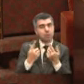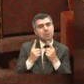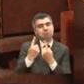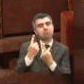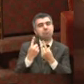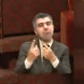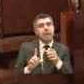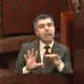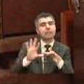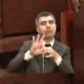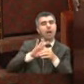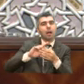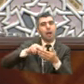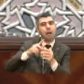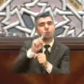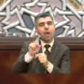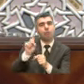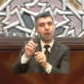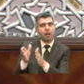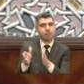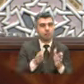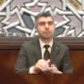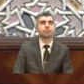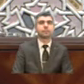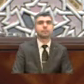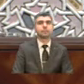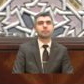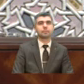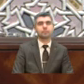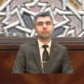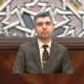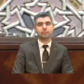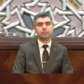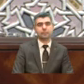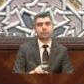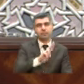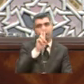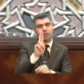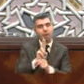الجماعات الترابية الرمانية. تعقيب الفريق، تفضلوا سيد النائب.